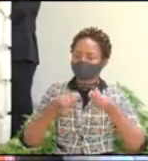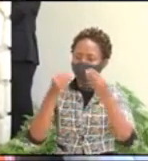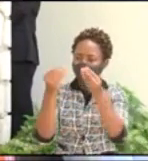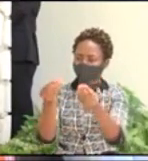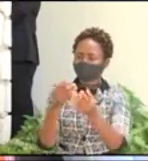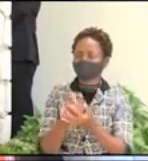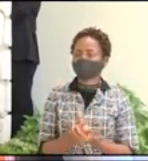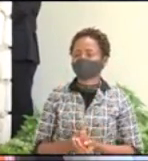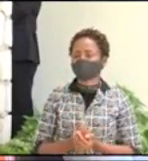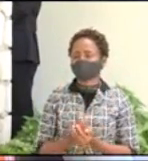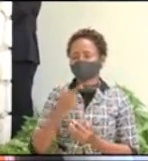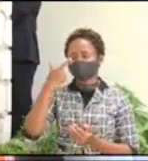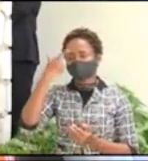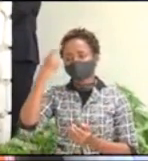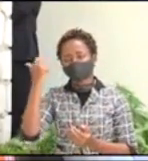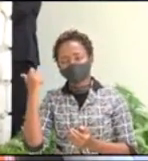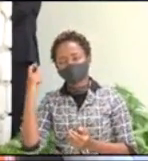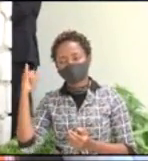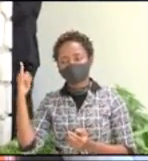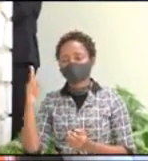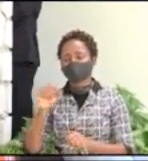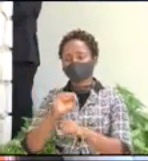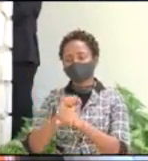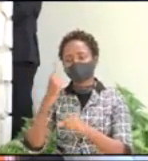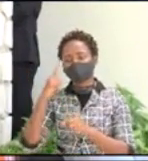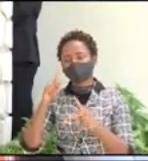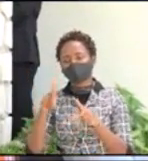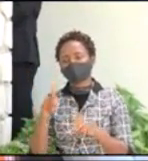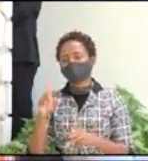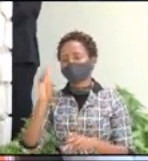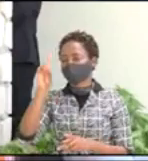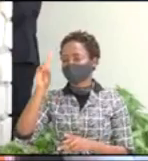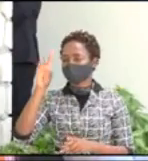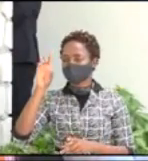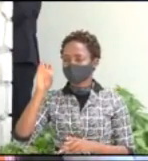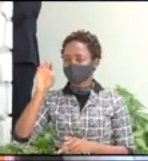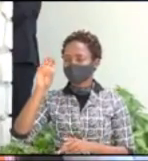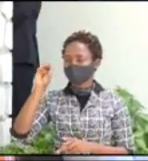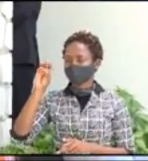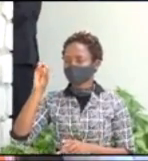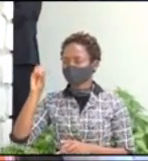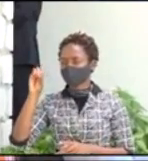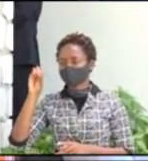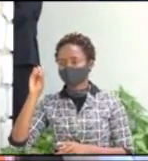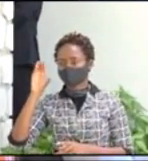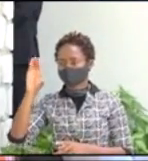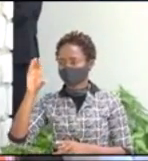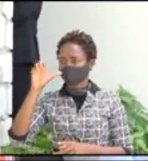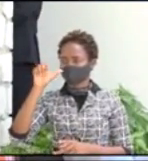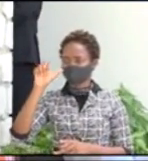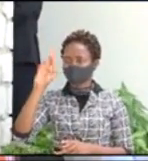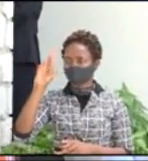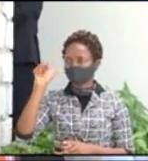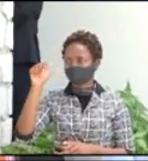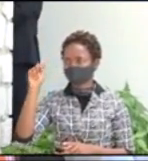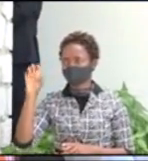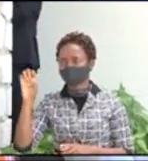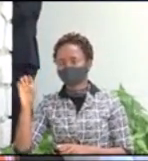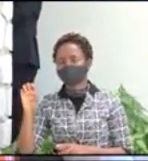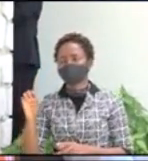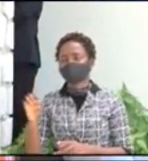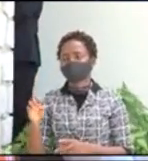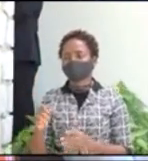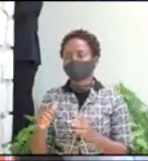que moi, je suis démocrate. C'est dans la démocratie que je crois. Moi, dès que mon mandat que la population a été bon, moi, je suis arrivé dans la